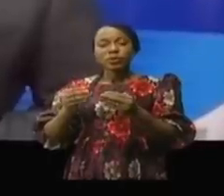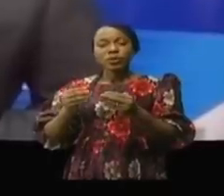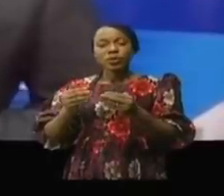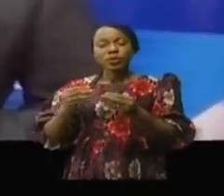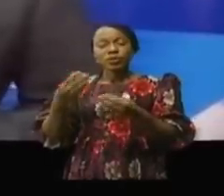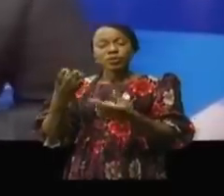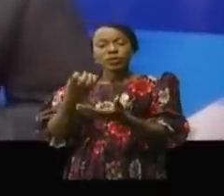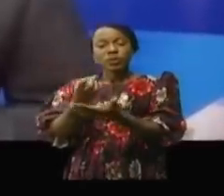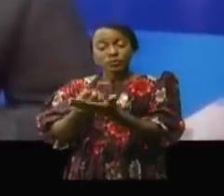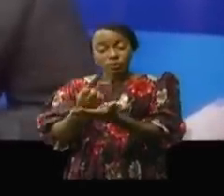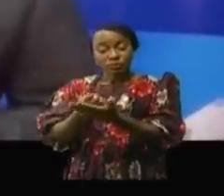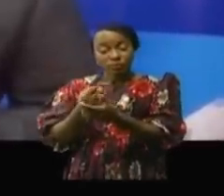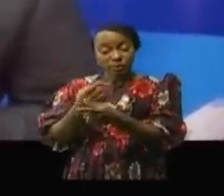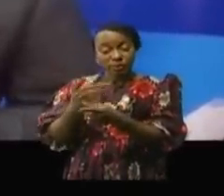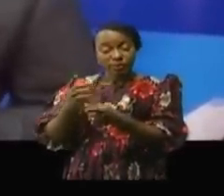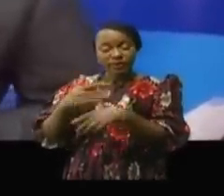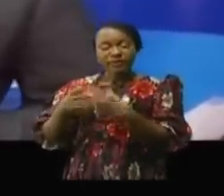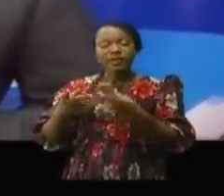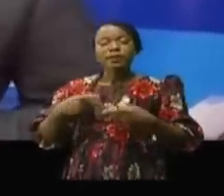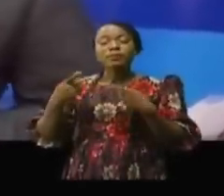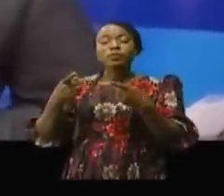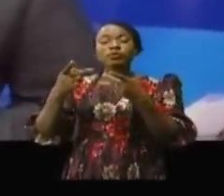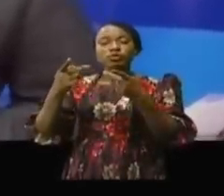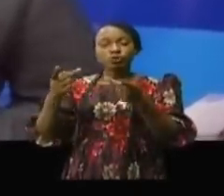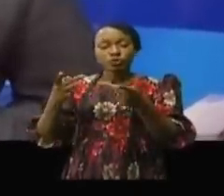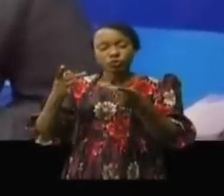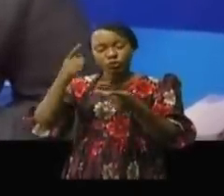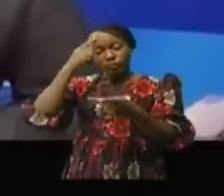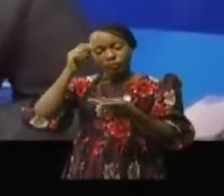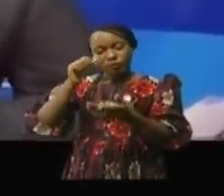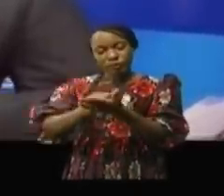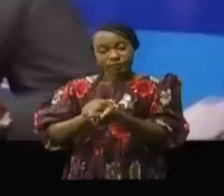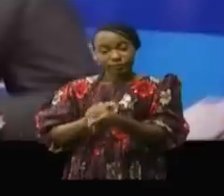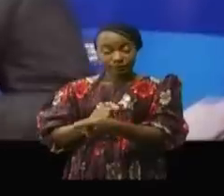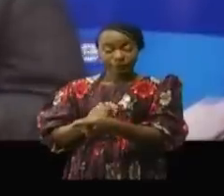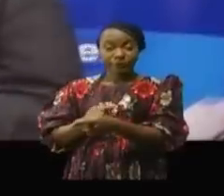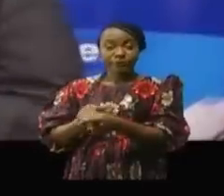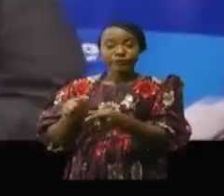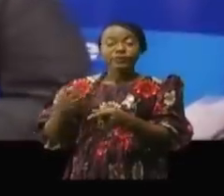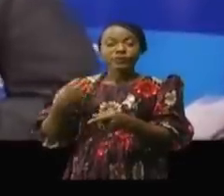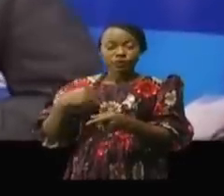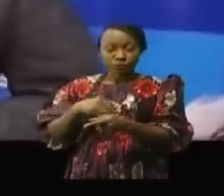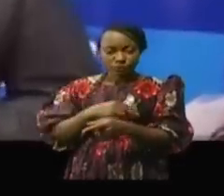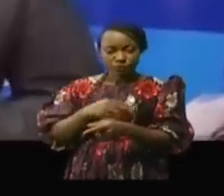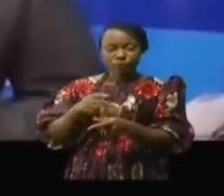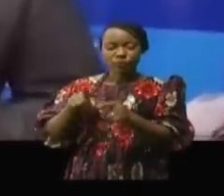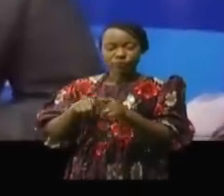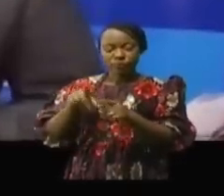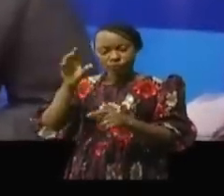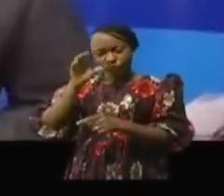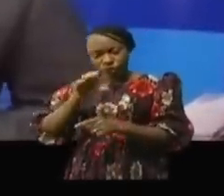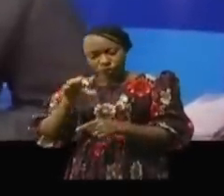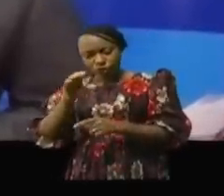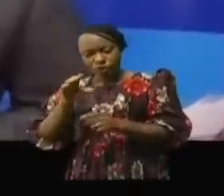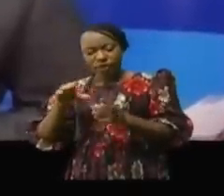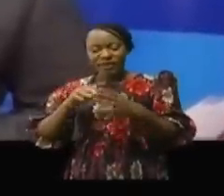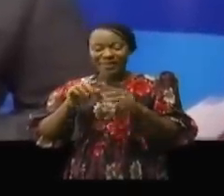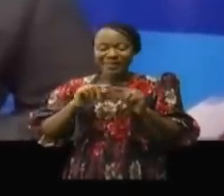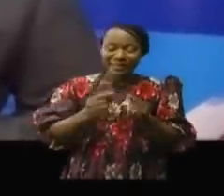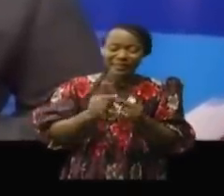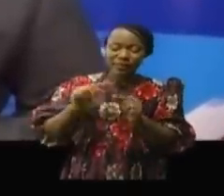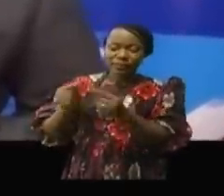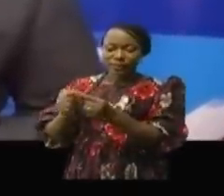l'économie de nous faire des propositions à ce sujet. Et nous-mêmes nous chargerons avec les équipes du ministère